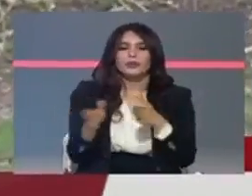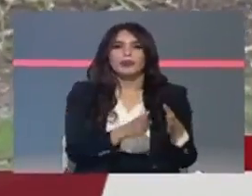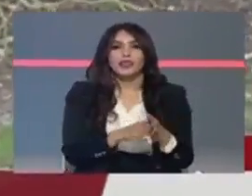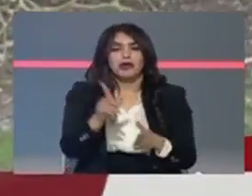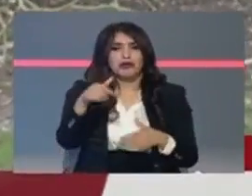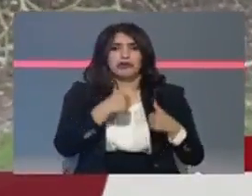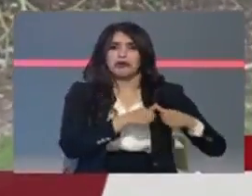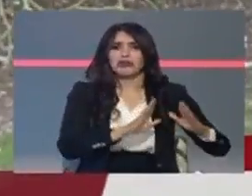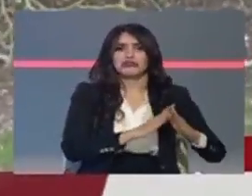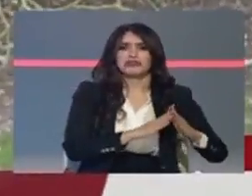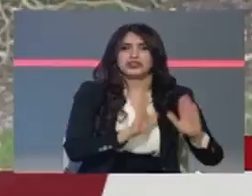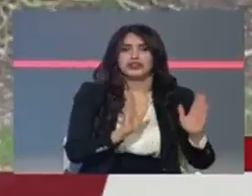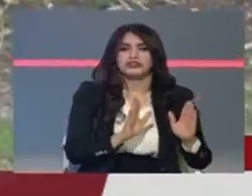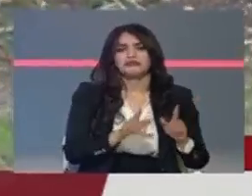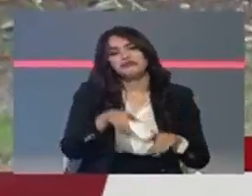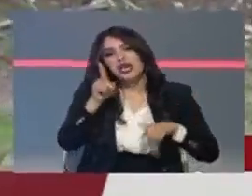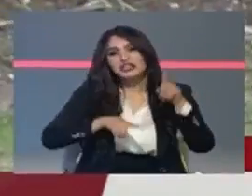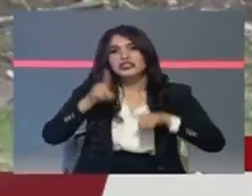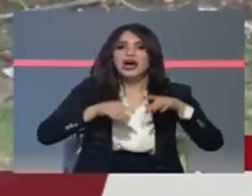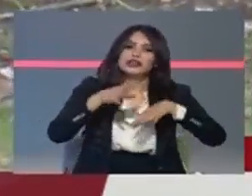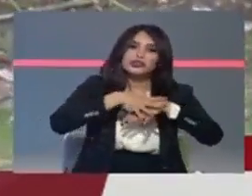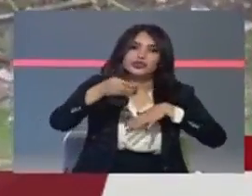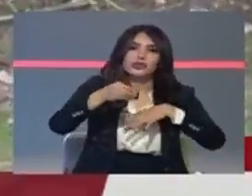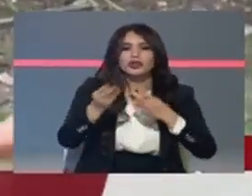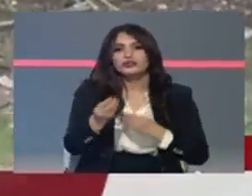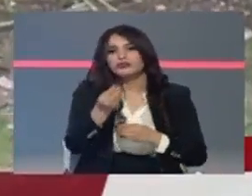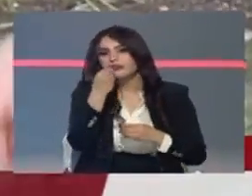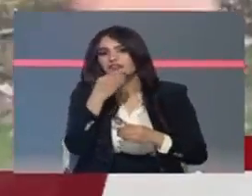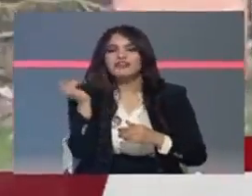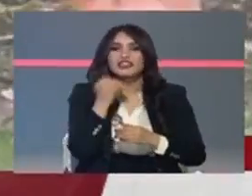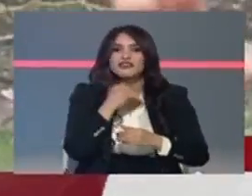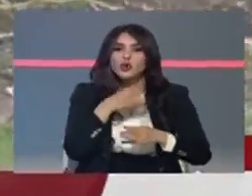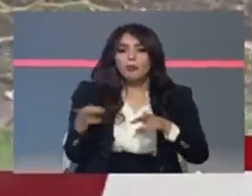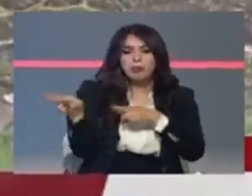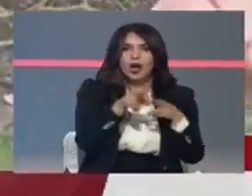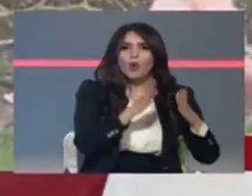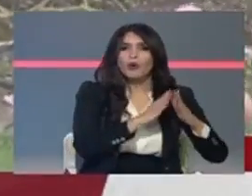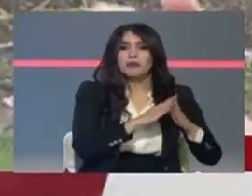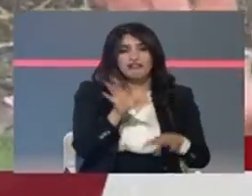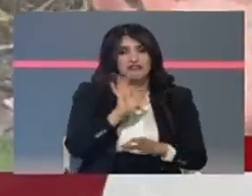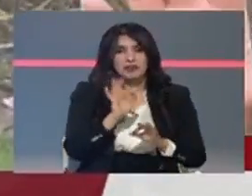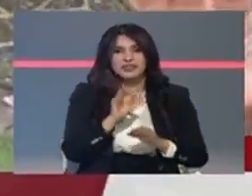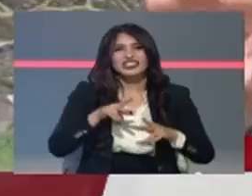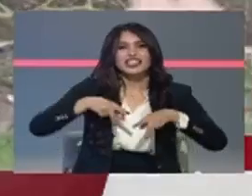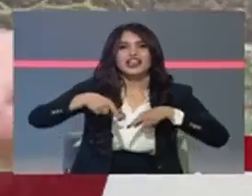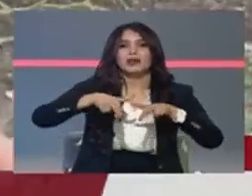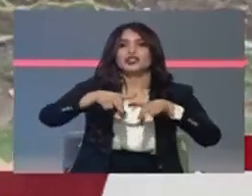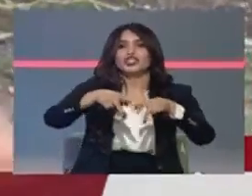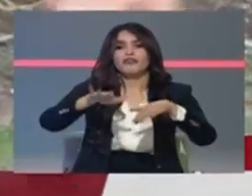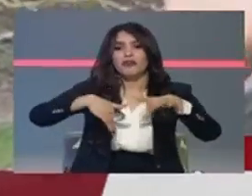الدار، ونطلع إذا كان عندي قضية نقضها ليه ونروح على راح، مثل ما ياش نتمشى شوية مع